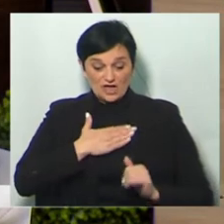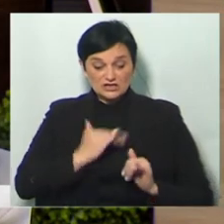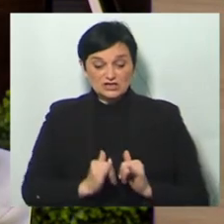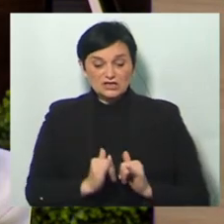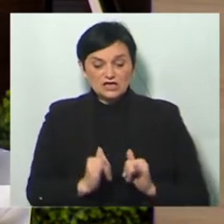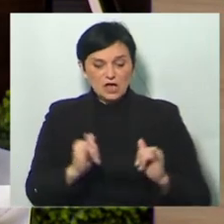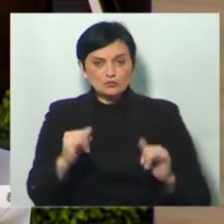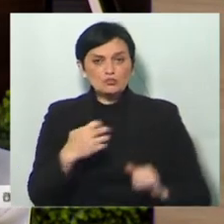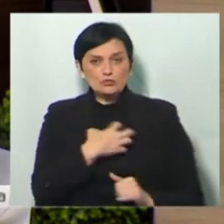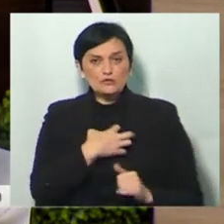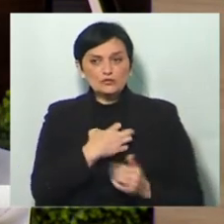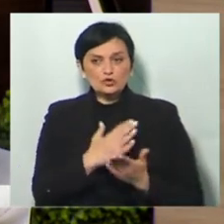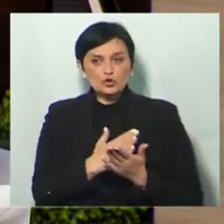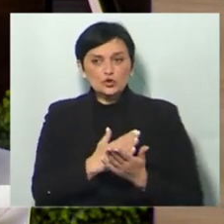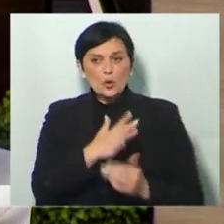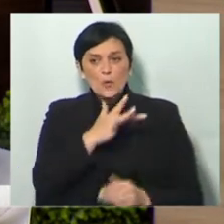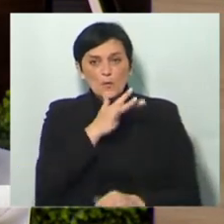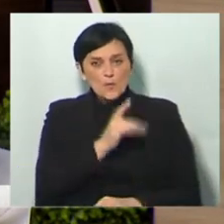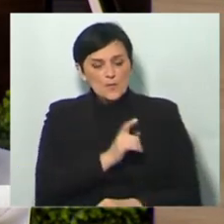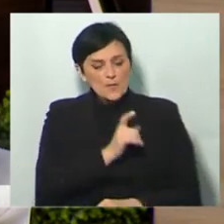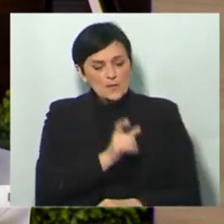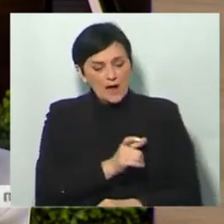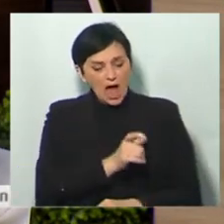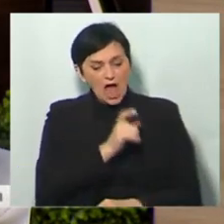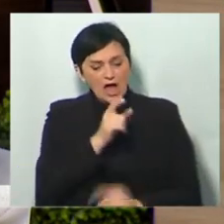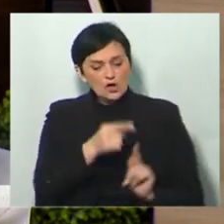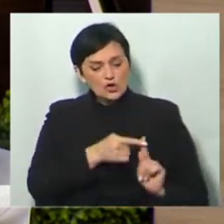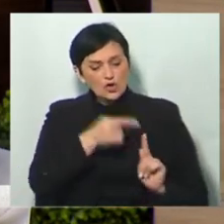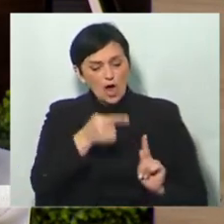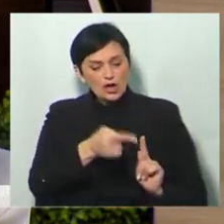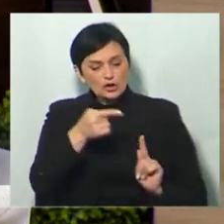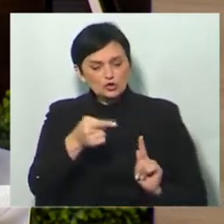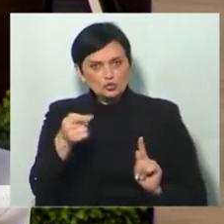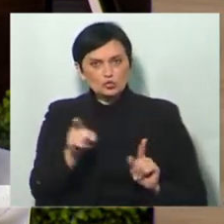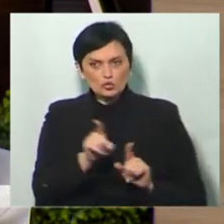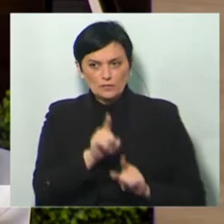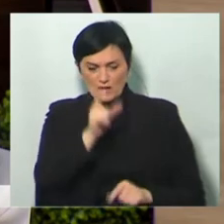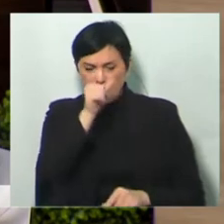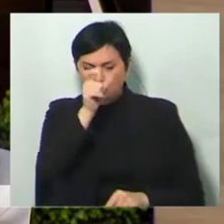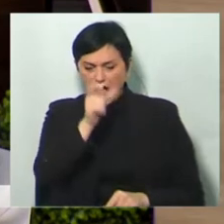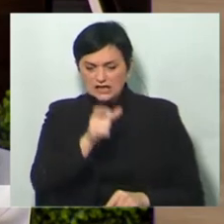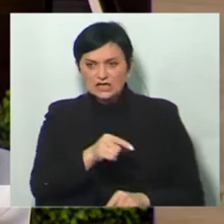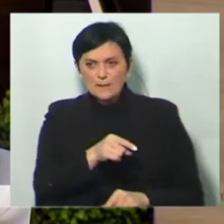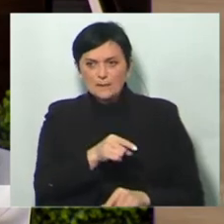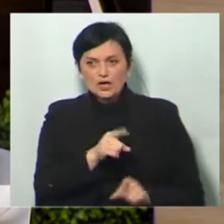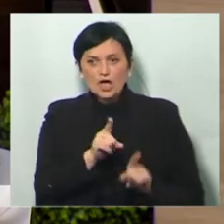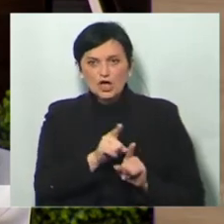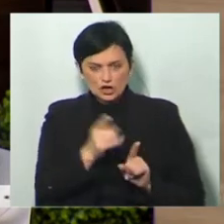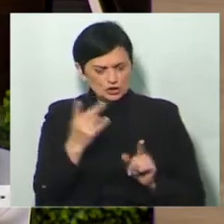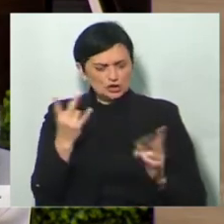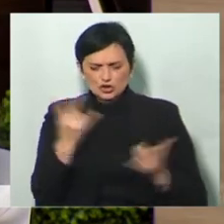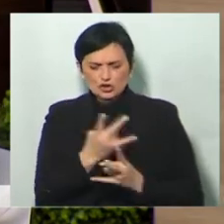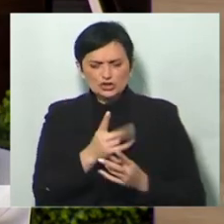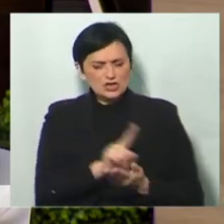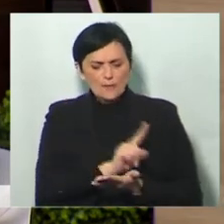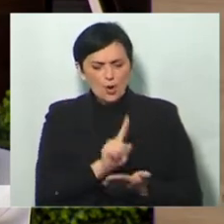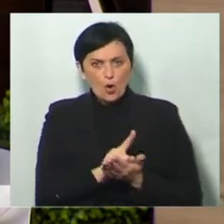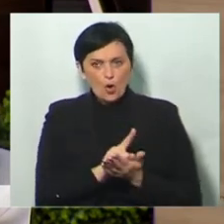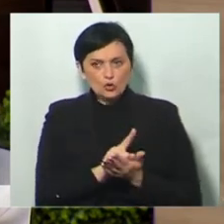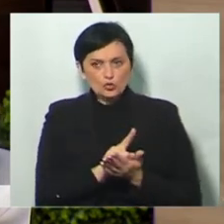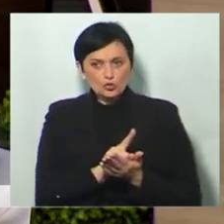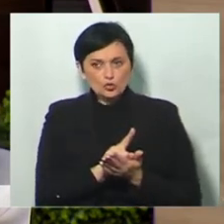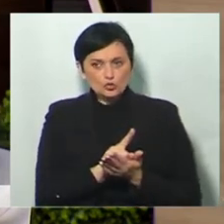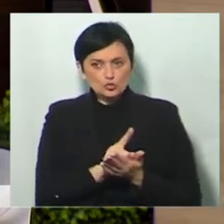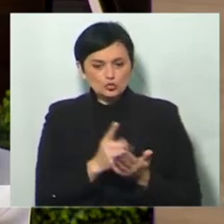განვითარებისთვის მნიშვნელოვანია, რომ პერიოდულად, რაც არ უნდა ექსტრავერსიული იყოს, თუნდაც ადამიანი მას გასვლა ჭირდება ამ